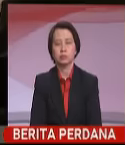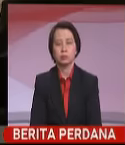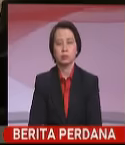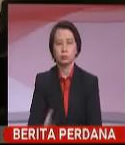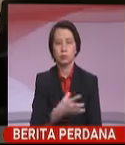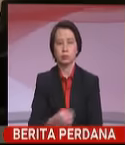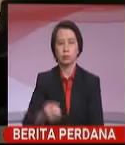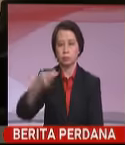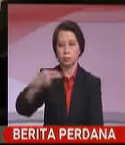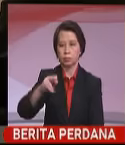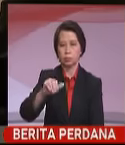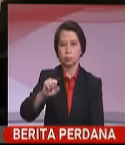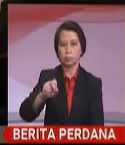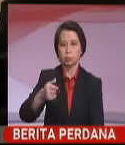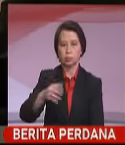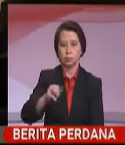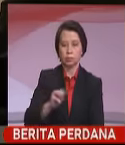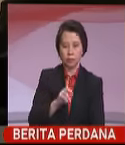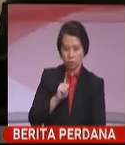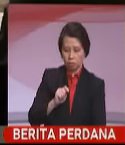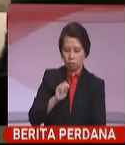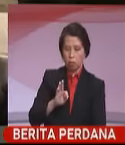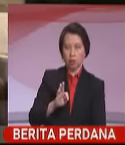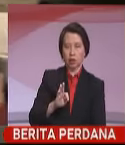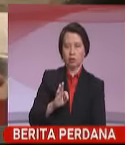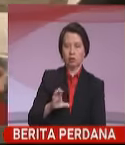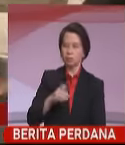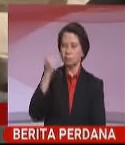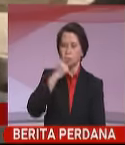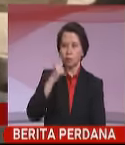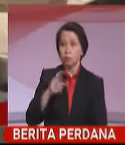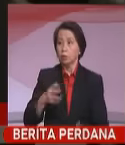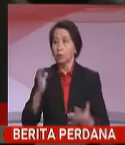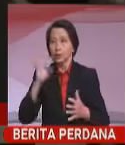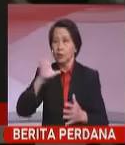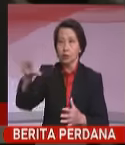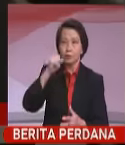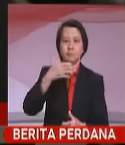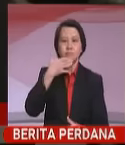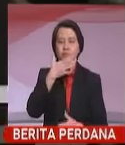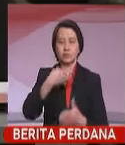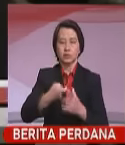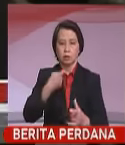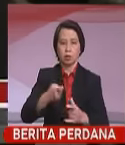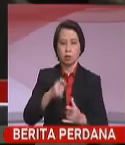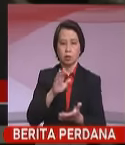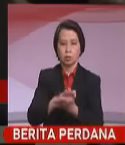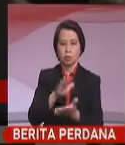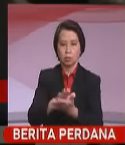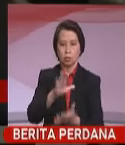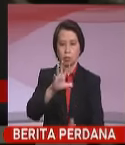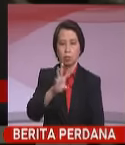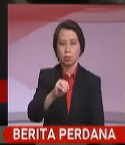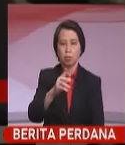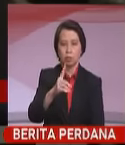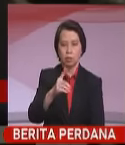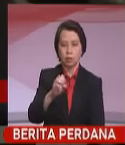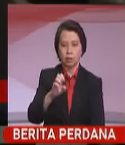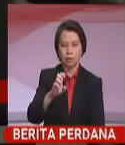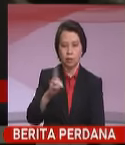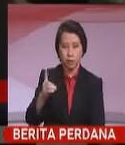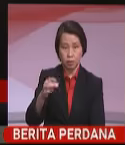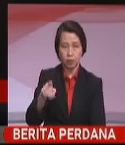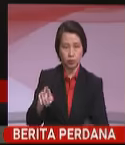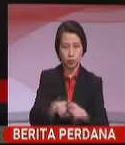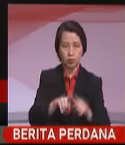Sementara itu, Hishamuddin memaklumkan TFC tidak mahu terburu-buru mendapatkan pemain muda daripada Akademi Bola Sepak Mokhtar Dahari AMD seperti